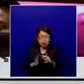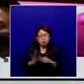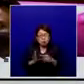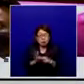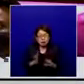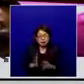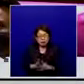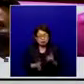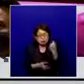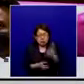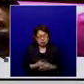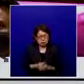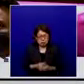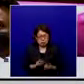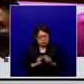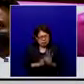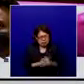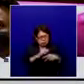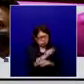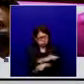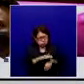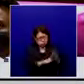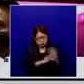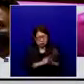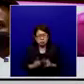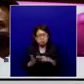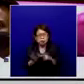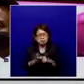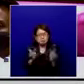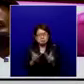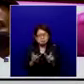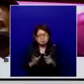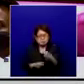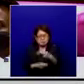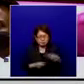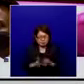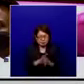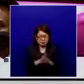โกงนี่คือคำว่าแชร์เป็นและแชร์ตาย